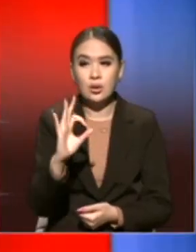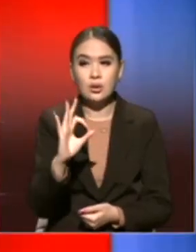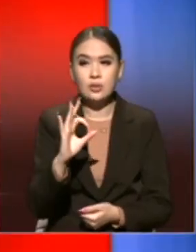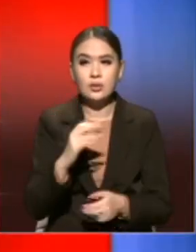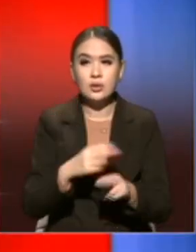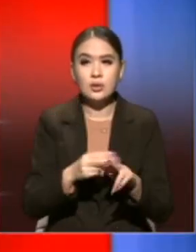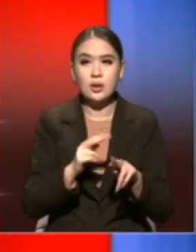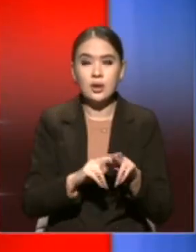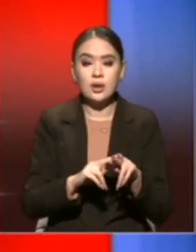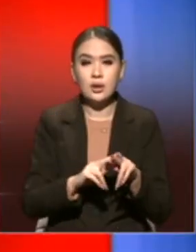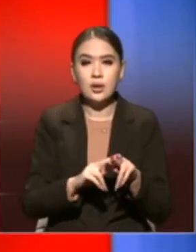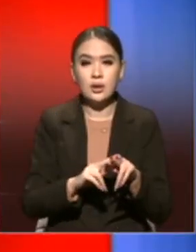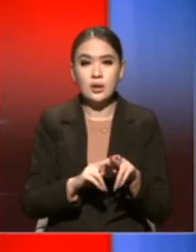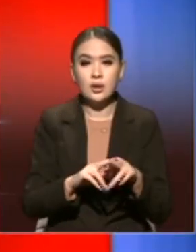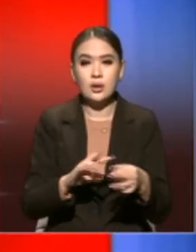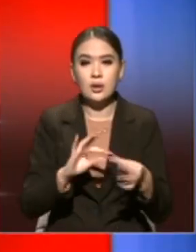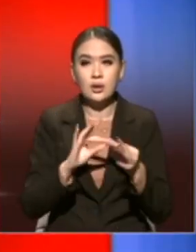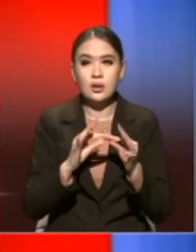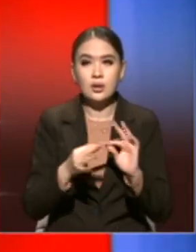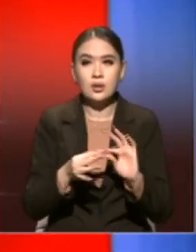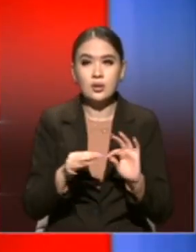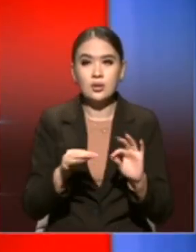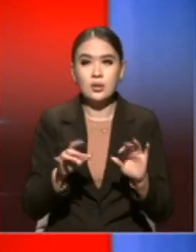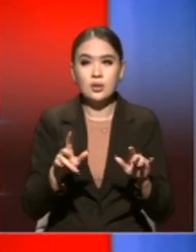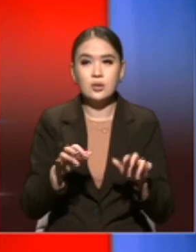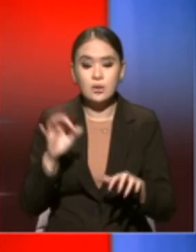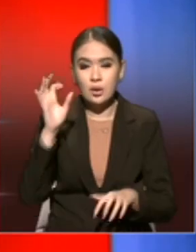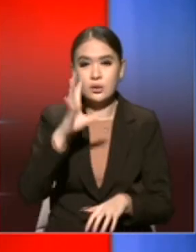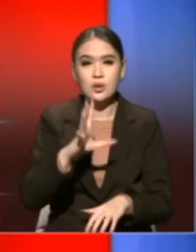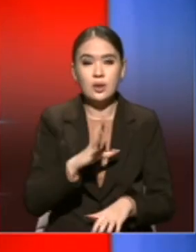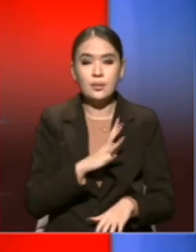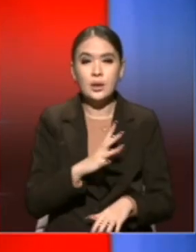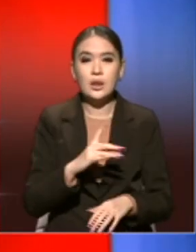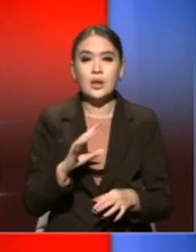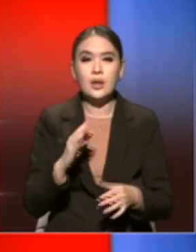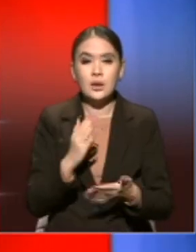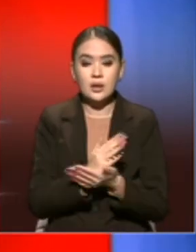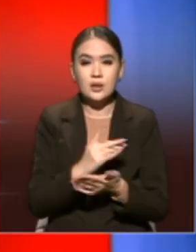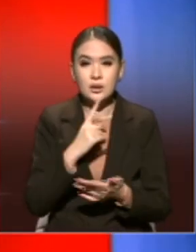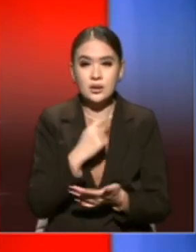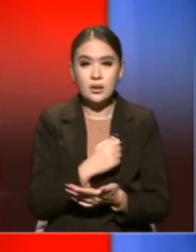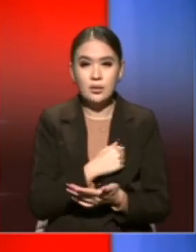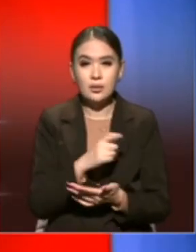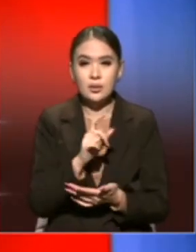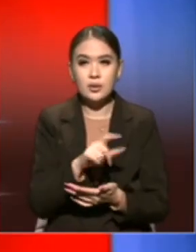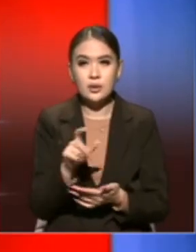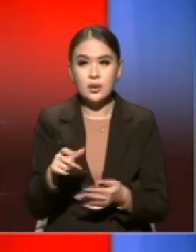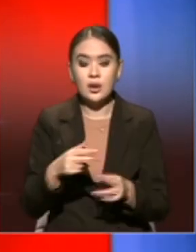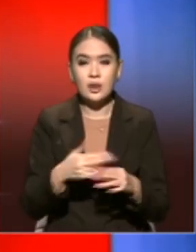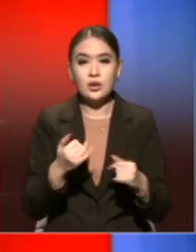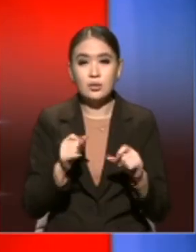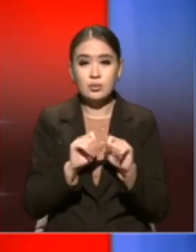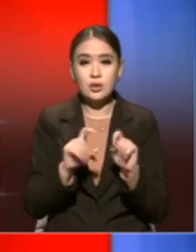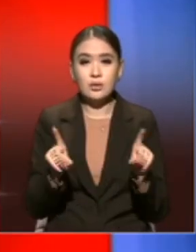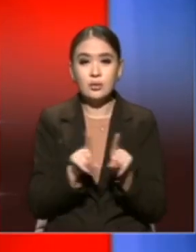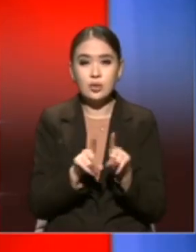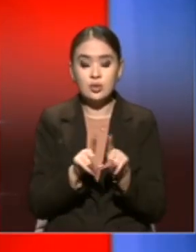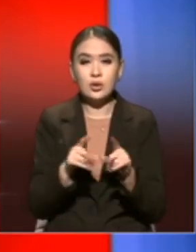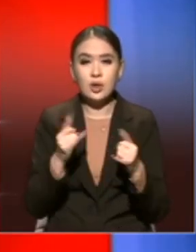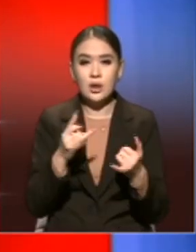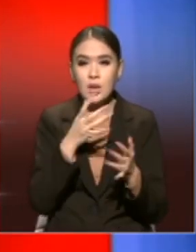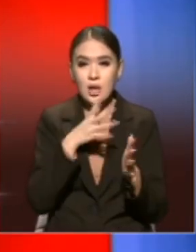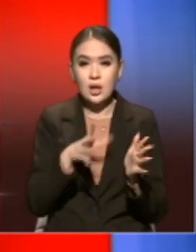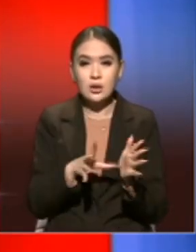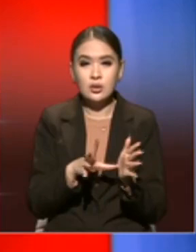біздің информационный жүйеміз бар жаңағы солдаттардың, сарбаздардың. Бұл жерде өздеріңіз білесіздер, мектепте де қазіргі күнделік электрондық күнделік